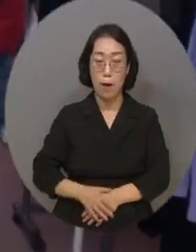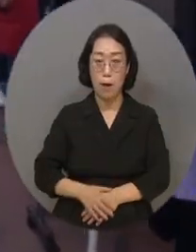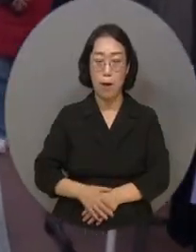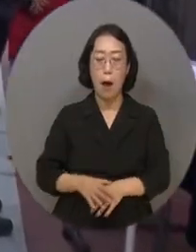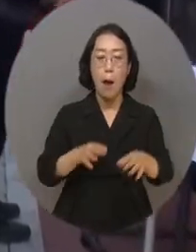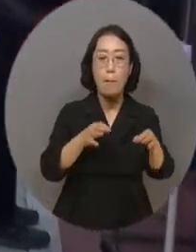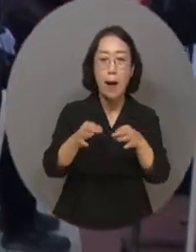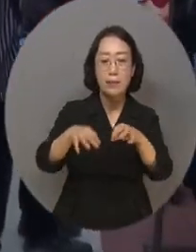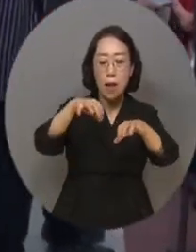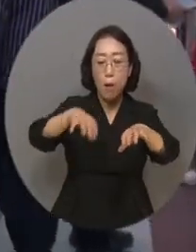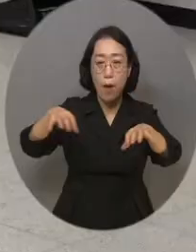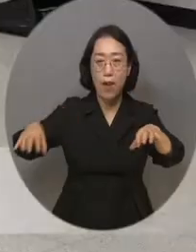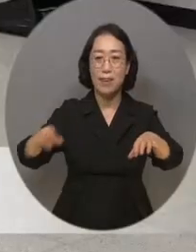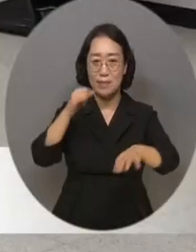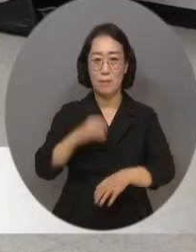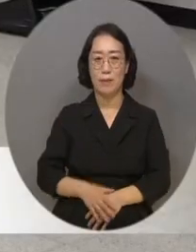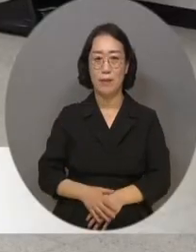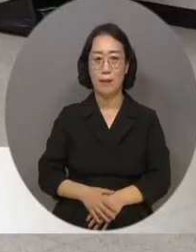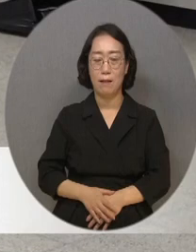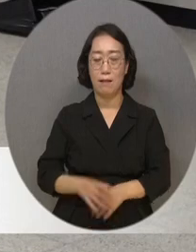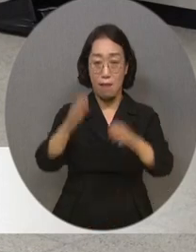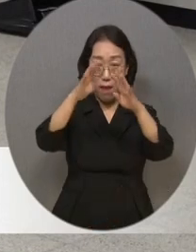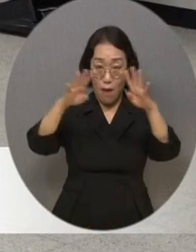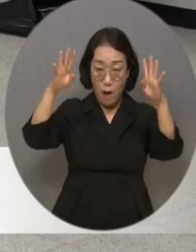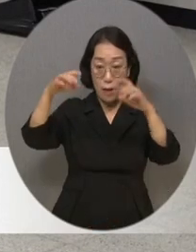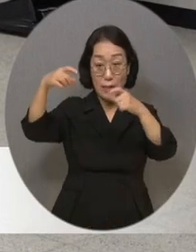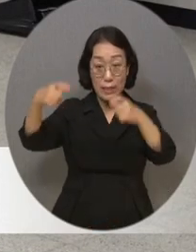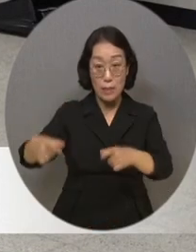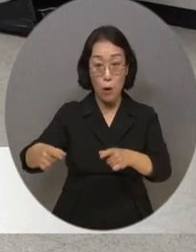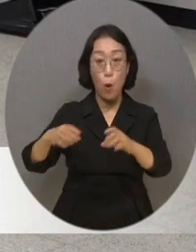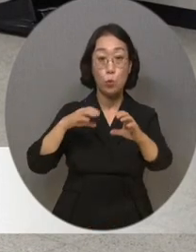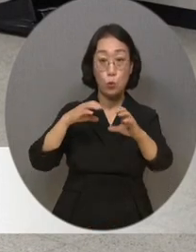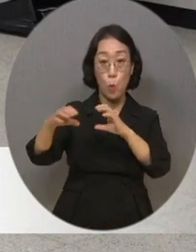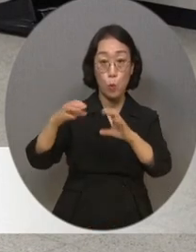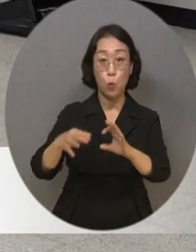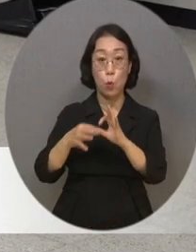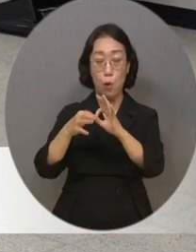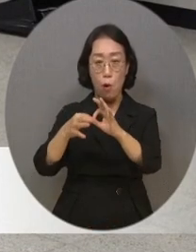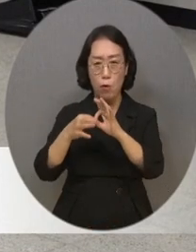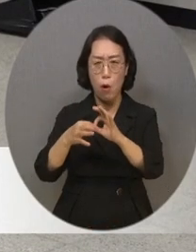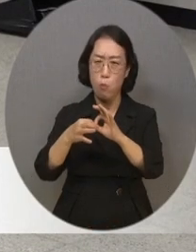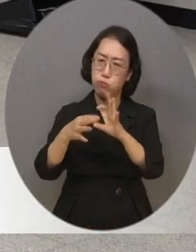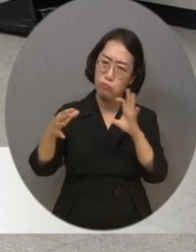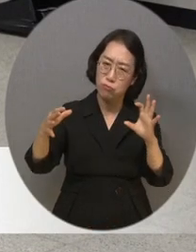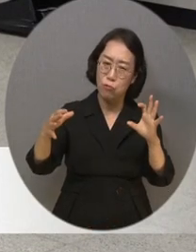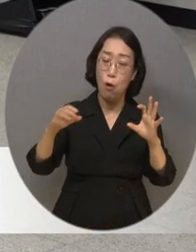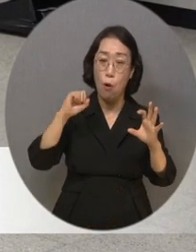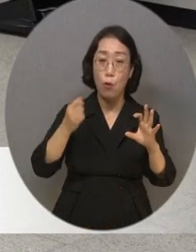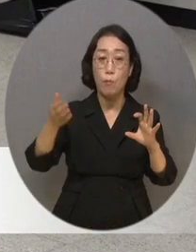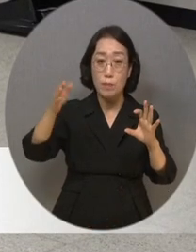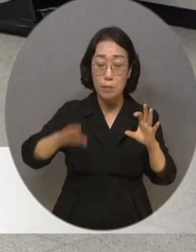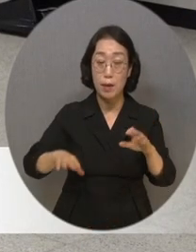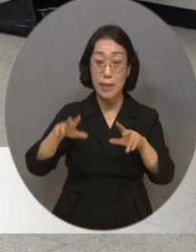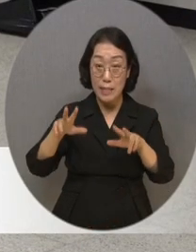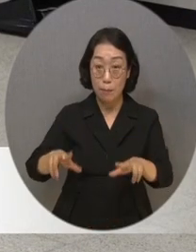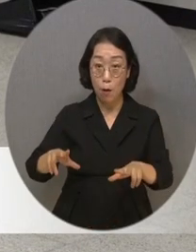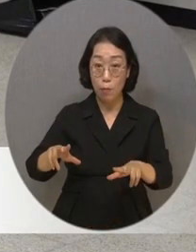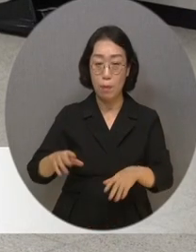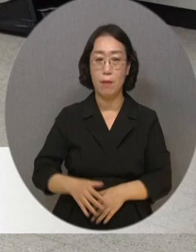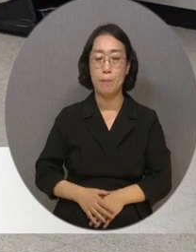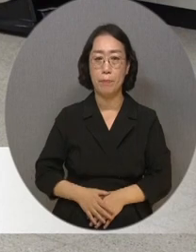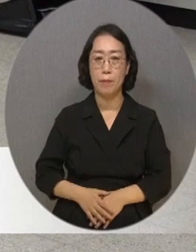나눔 바자회도 열렸습니다. 대학과 지역의 소통이 연결이 자연스럽지 못했는데 이번